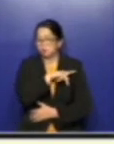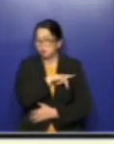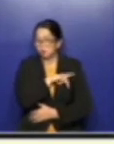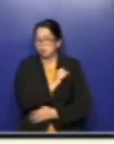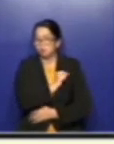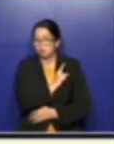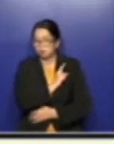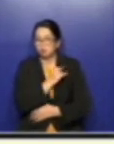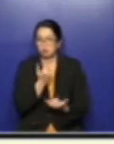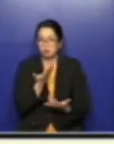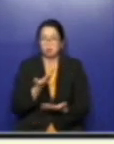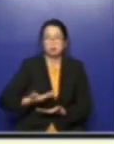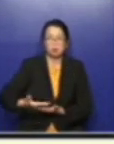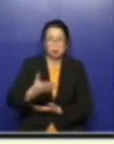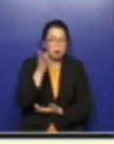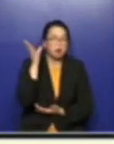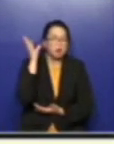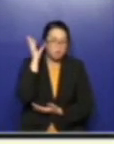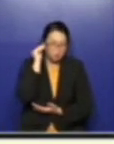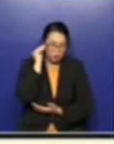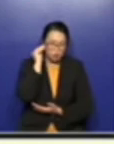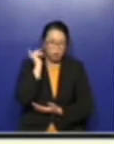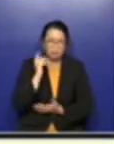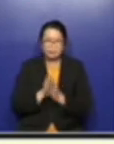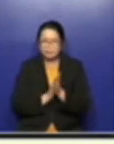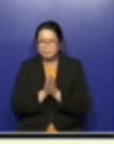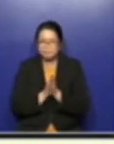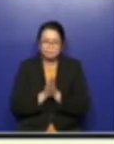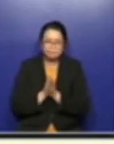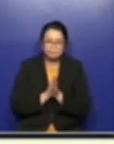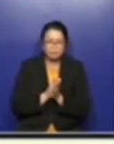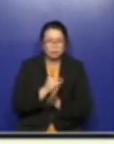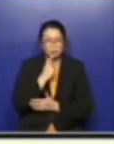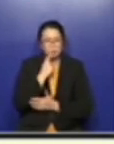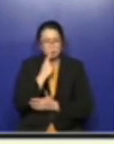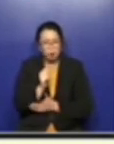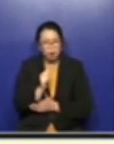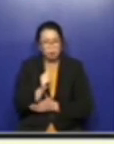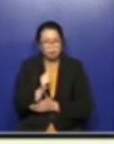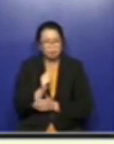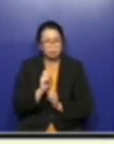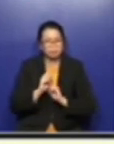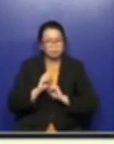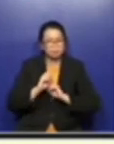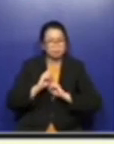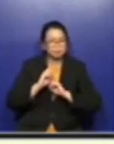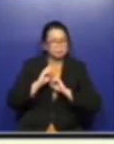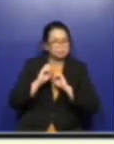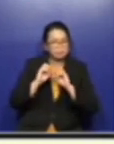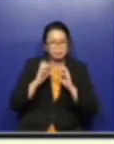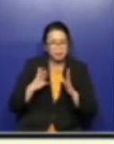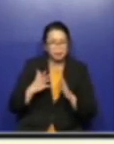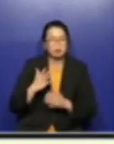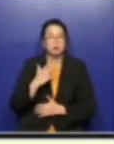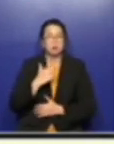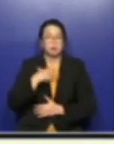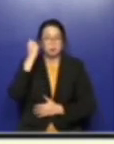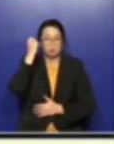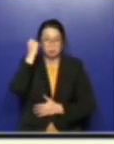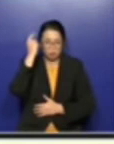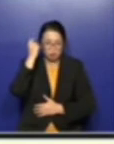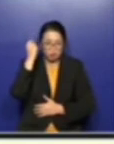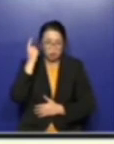รกำลังฟังท่านอยู่ด้วยความจดจ่อใจจ่อว่าท่านจะตอบแล้วเคยังไงผมเข้าใจที่ท่านตอบนะว่